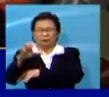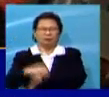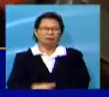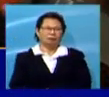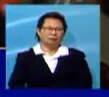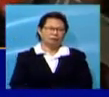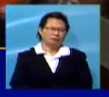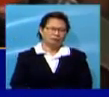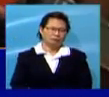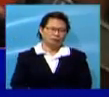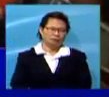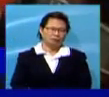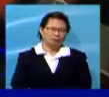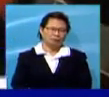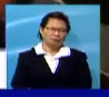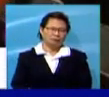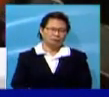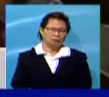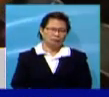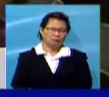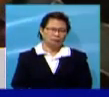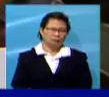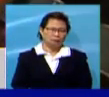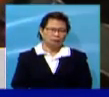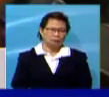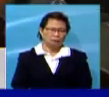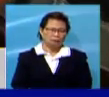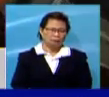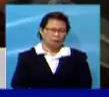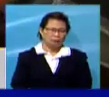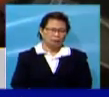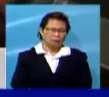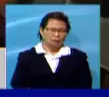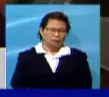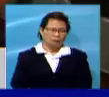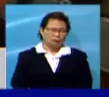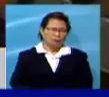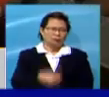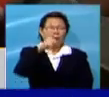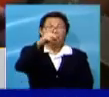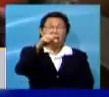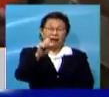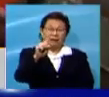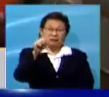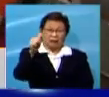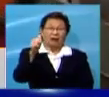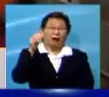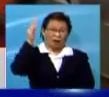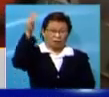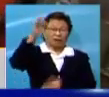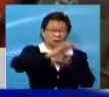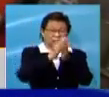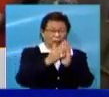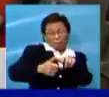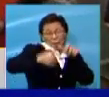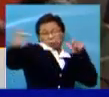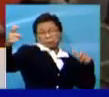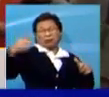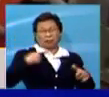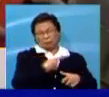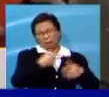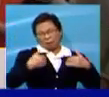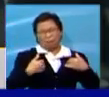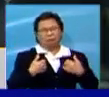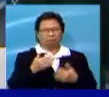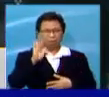respon daripada exhibitor tu bagus, mungkin DSA yang akan datang ni akan jadi yang terbesar sekali yang pernah kita hadirkan di